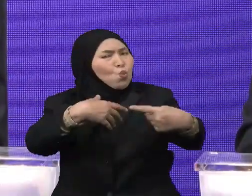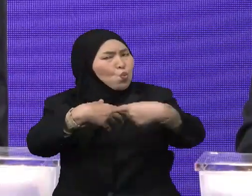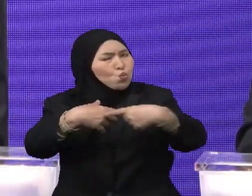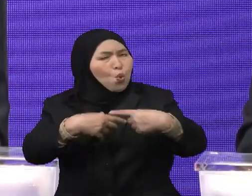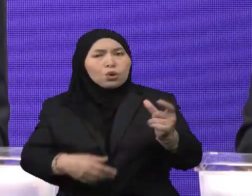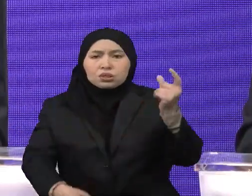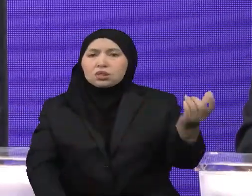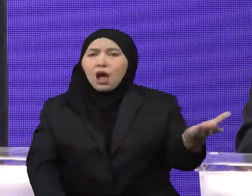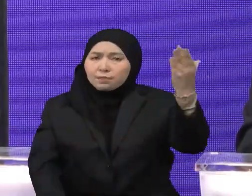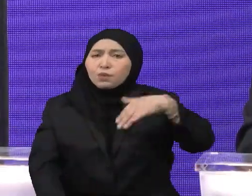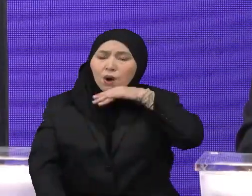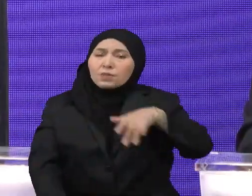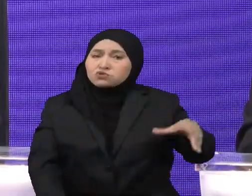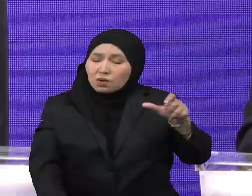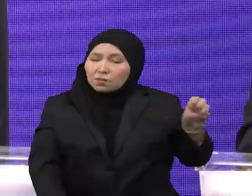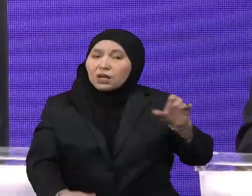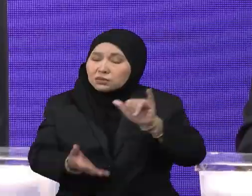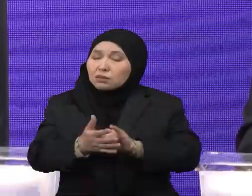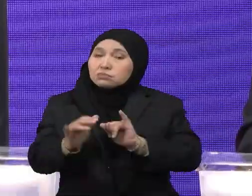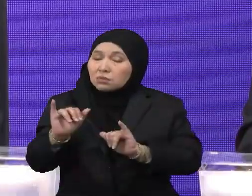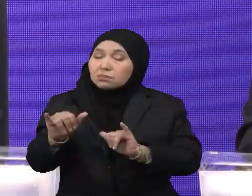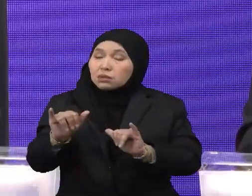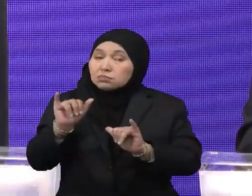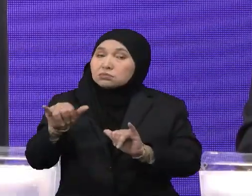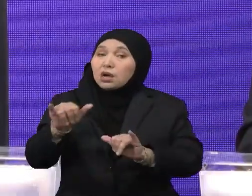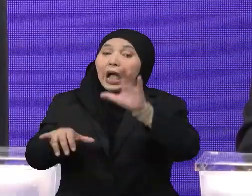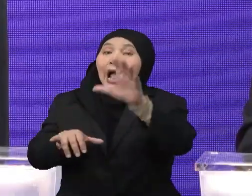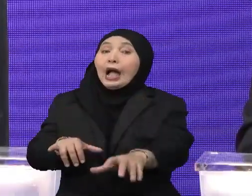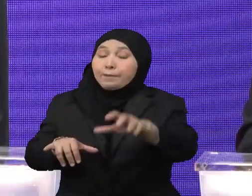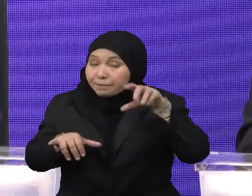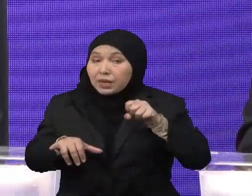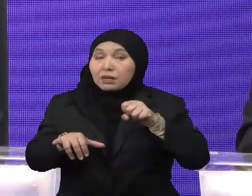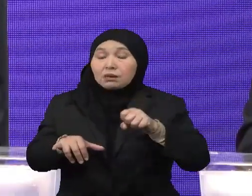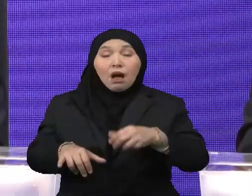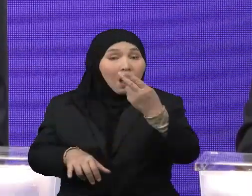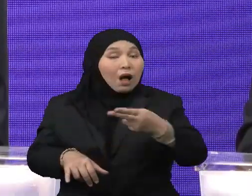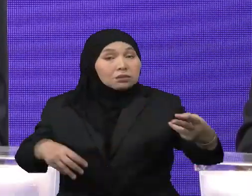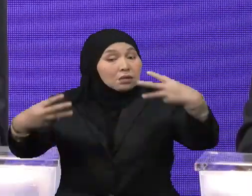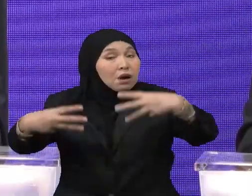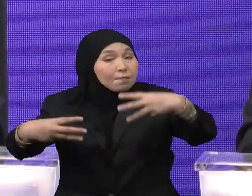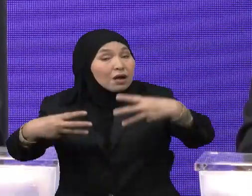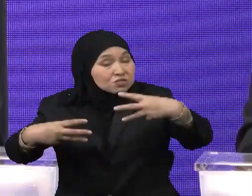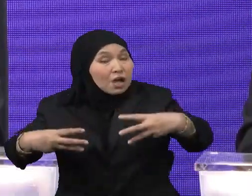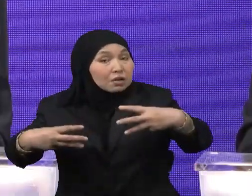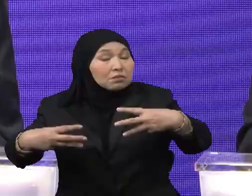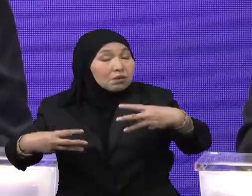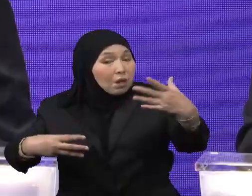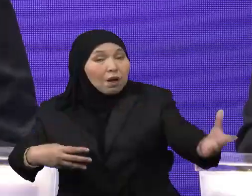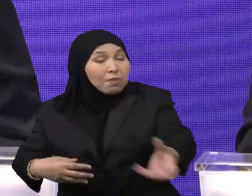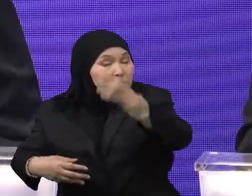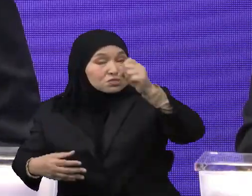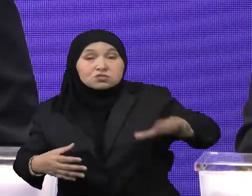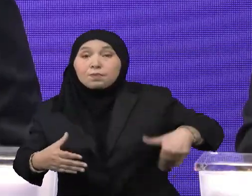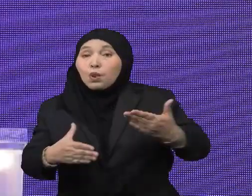mereka menuduh Nabi SAW bahwa Nabi SAW memang mengambil harta rampasan perang sebelum waktu